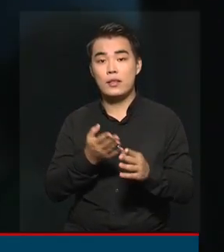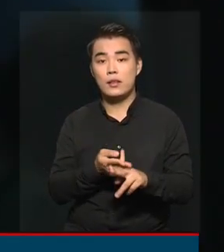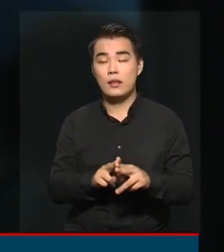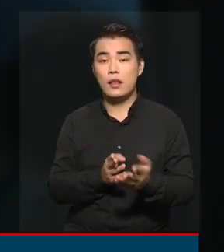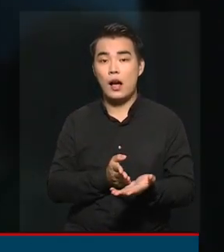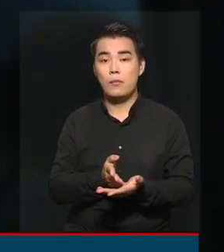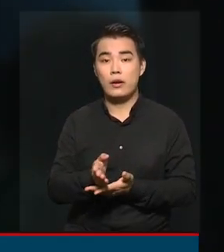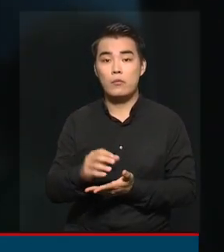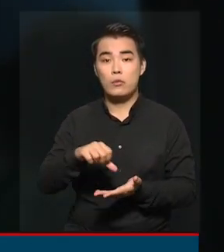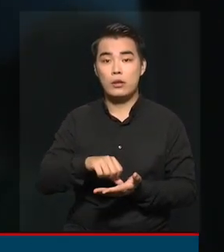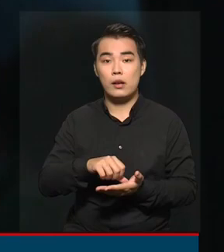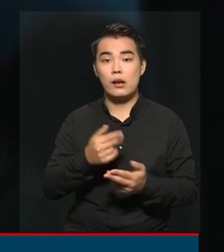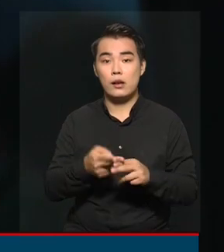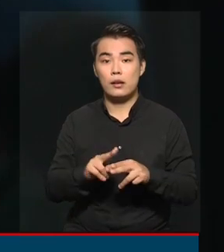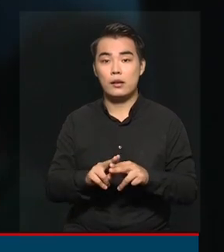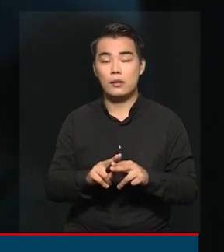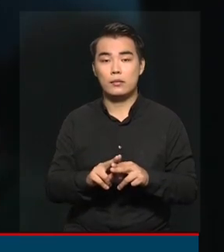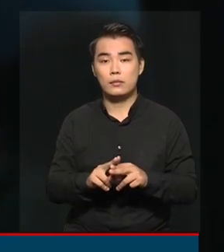бағдар бұрып, мынау